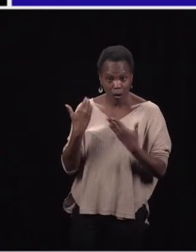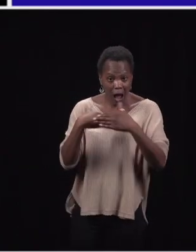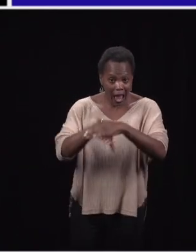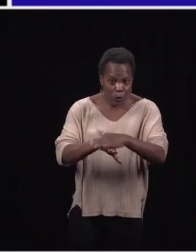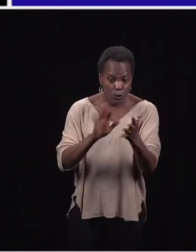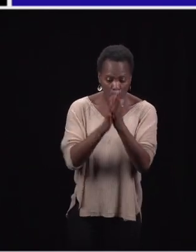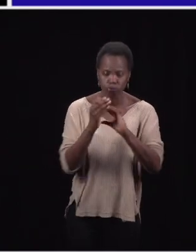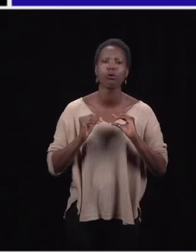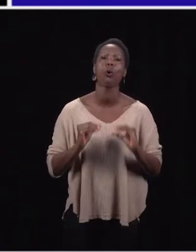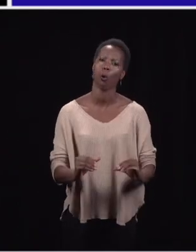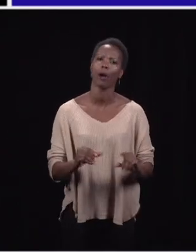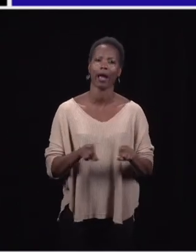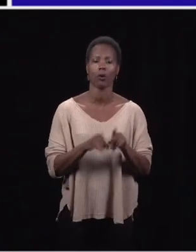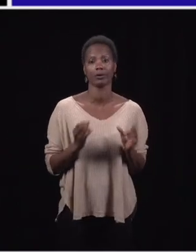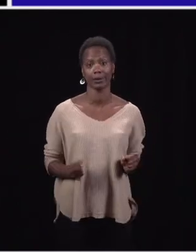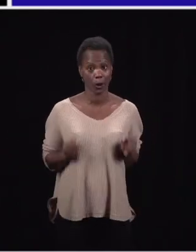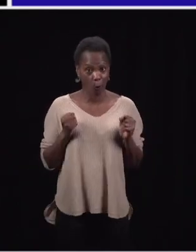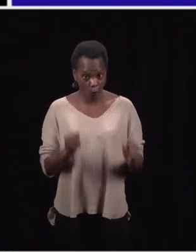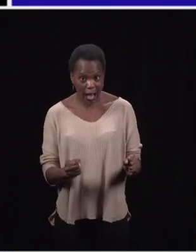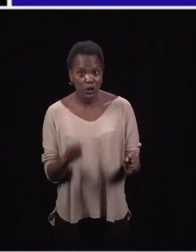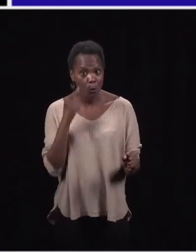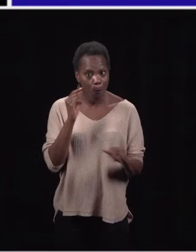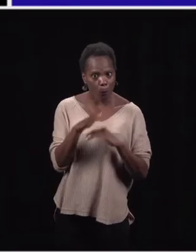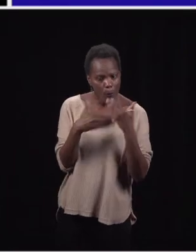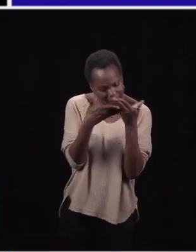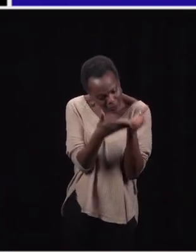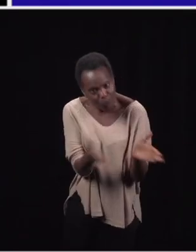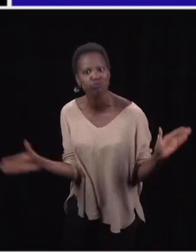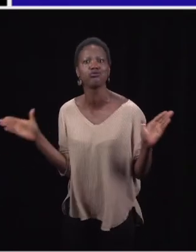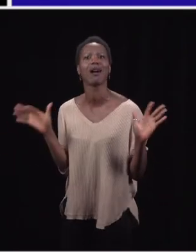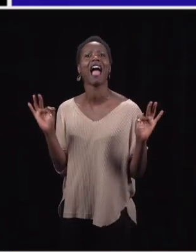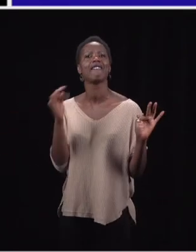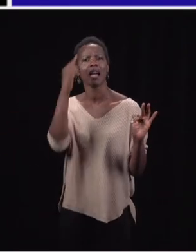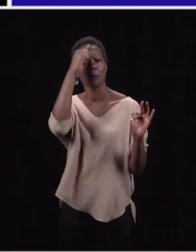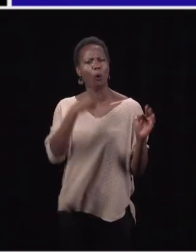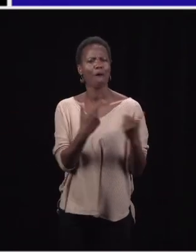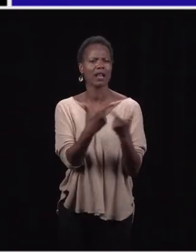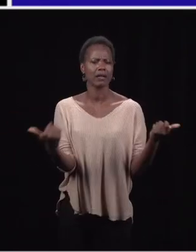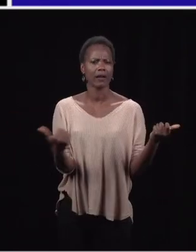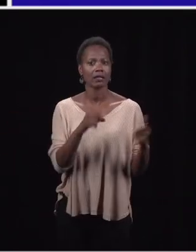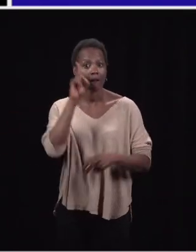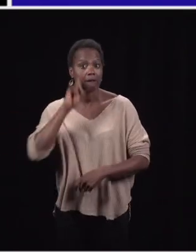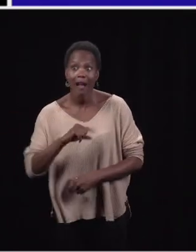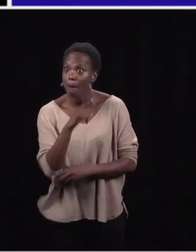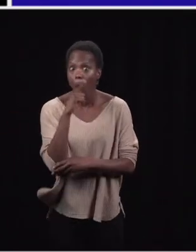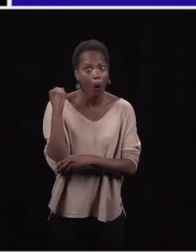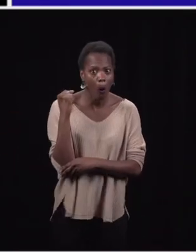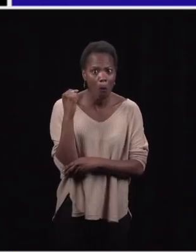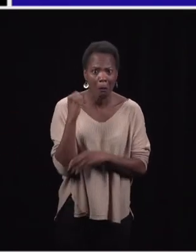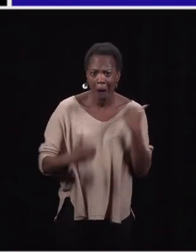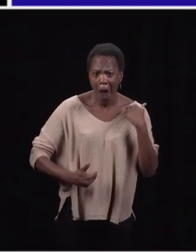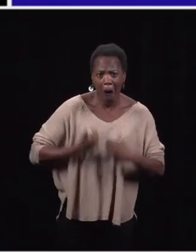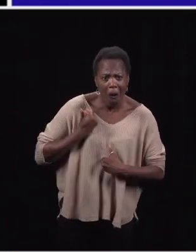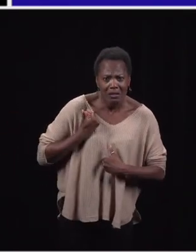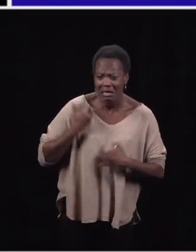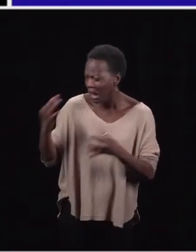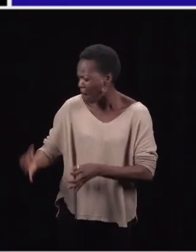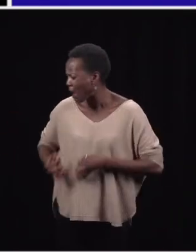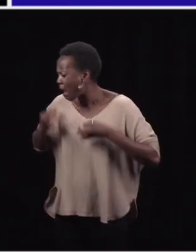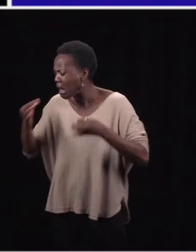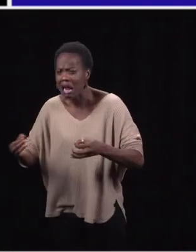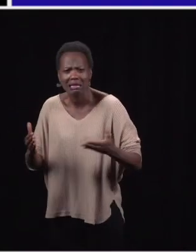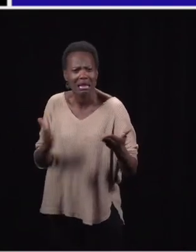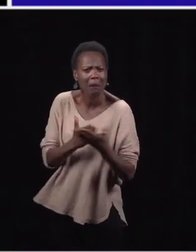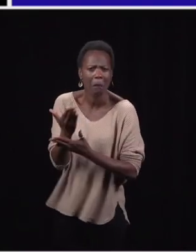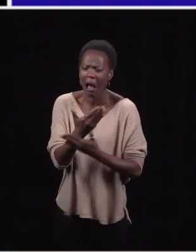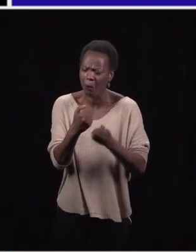actes et des engagements pour ouvrir nos métiers à plus de diversité des femmes des hommes en situation de handicap ou non avec des parcours